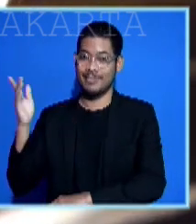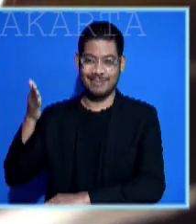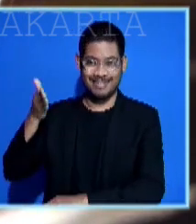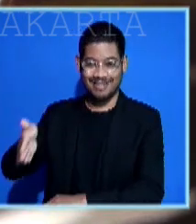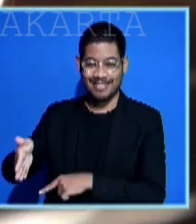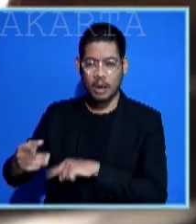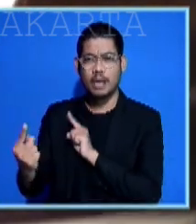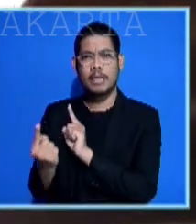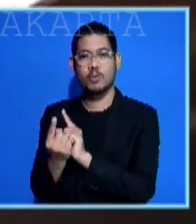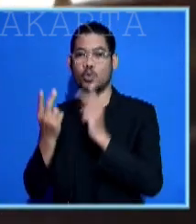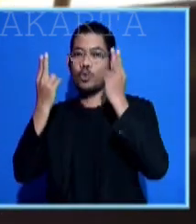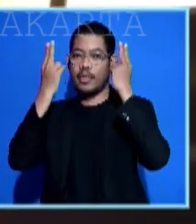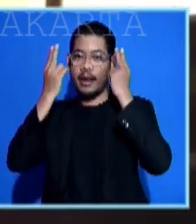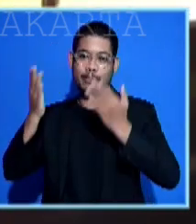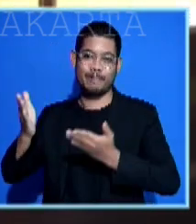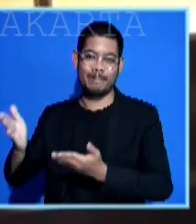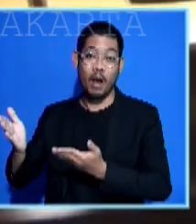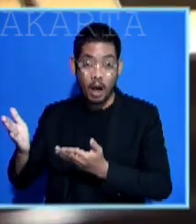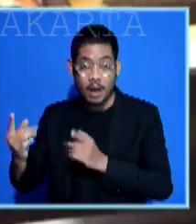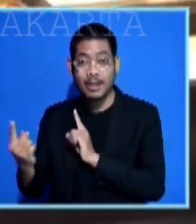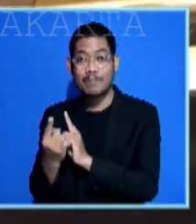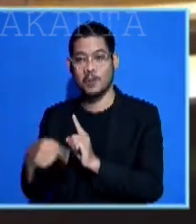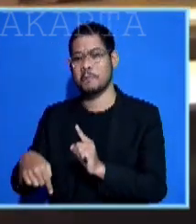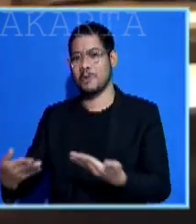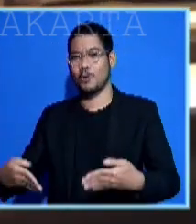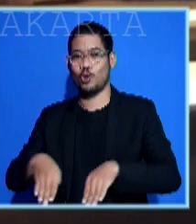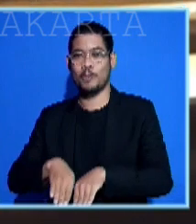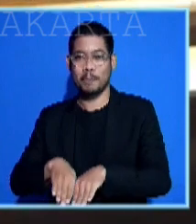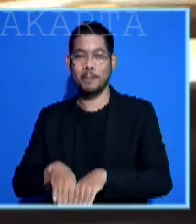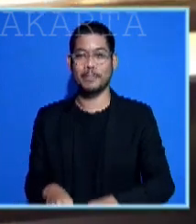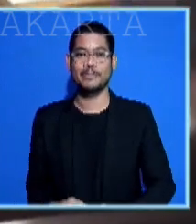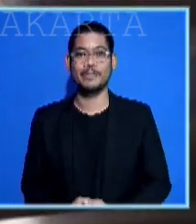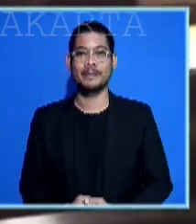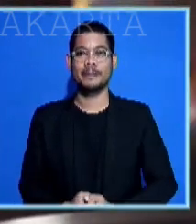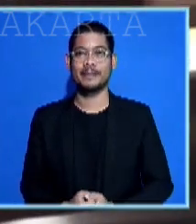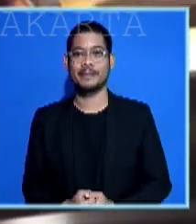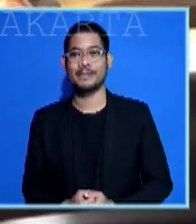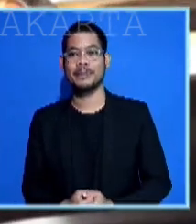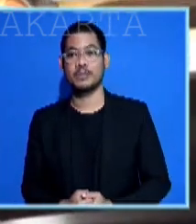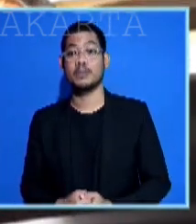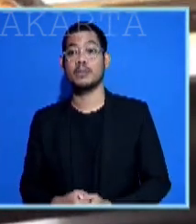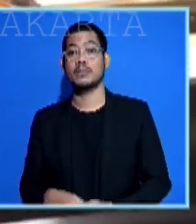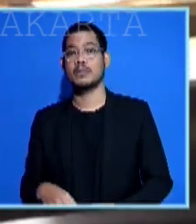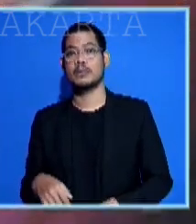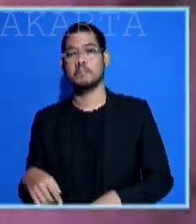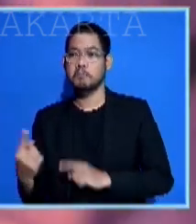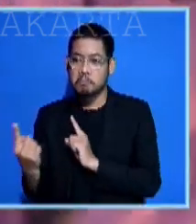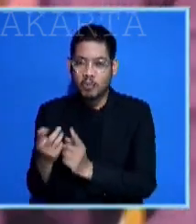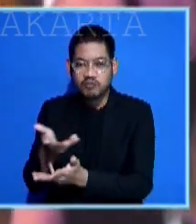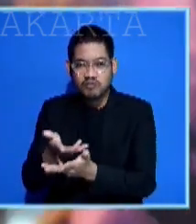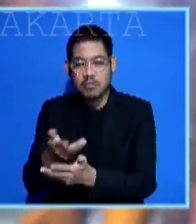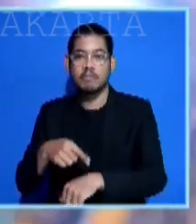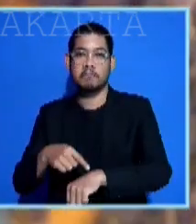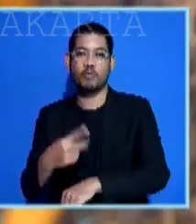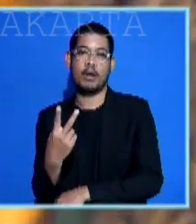Sultan. Pertemuan yang dilakukan secara tertutup antara Hadi Cahyanto dengan Sultan ini berlangsung hampir 2 jam lamanya. Menurut